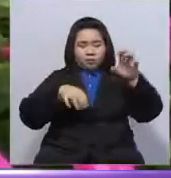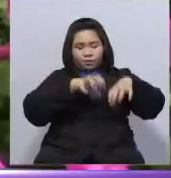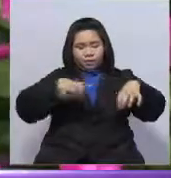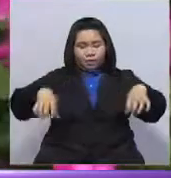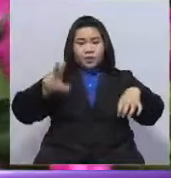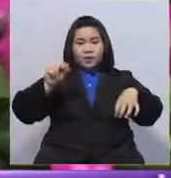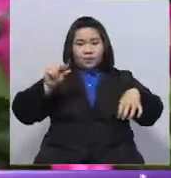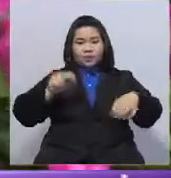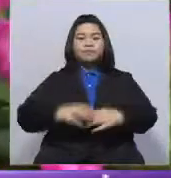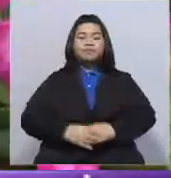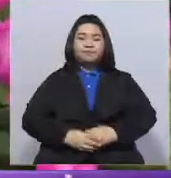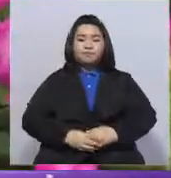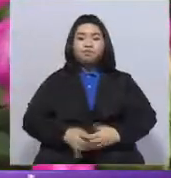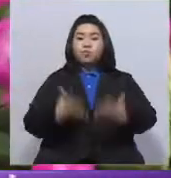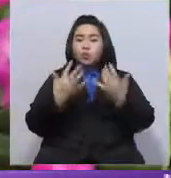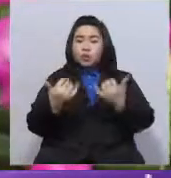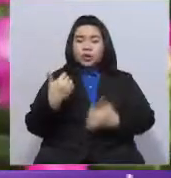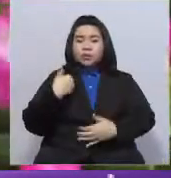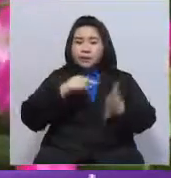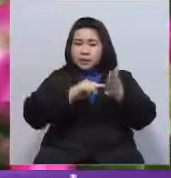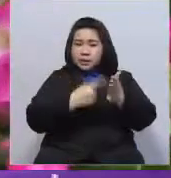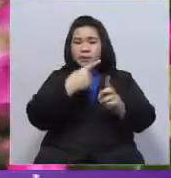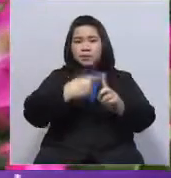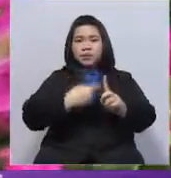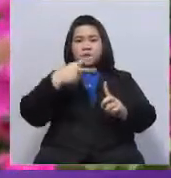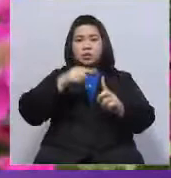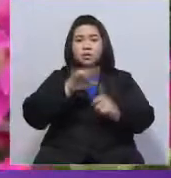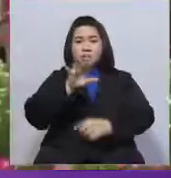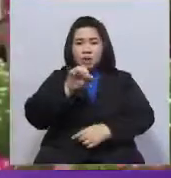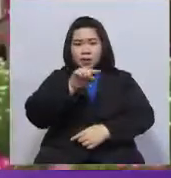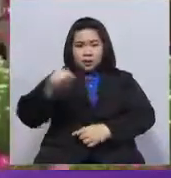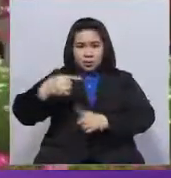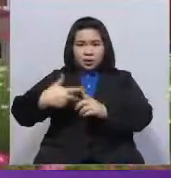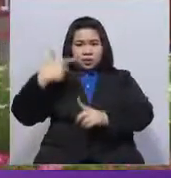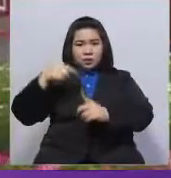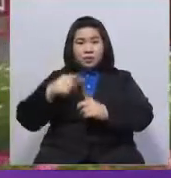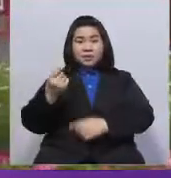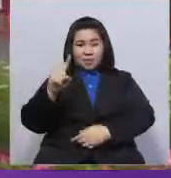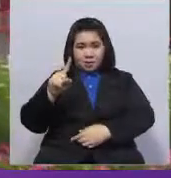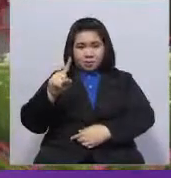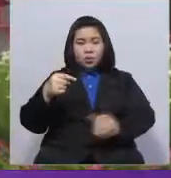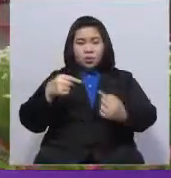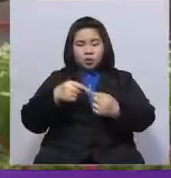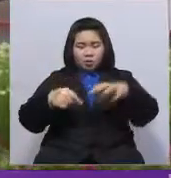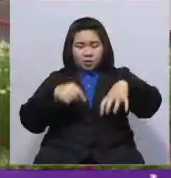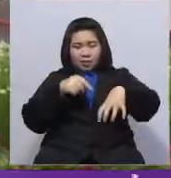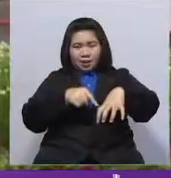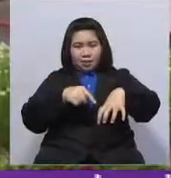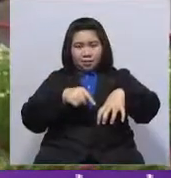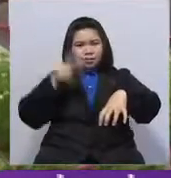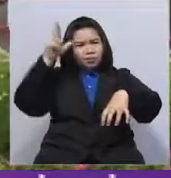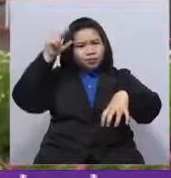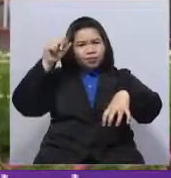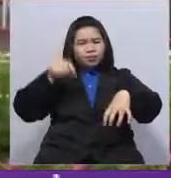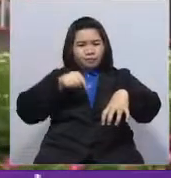ร้านงานนี้จัดขึ้นตั้งแต่วันที่8กุมภาพันธ์ถึงวันที่11มีนาคมนี้นะคะที่พระลานพระราชวังดุ